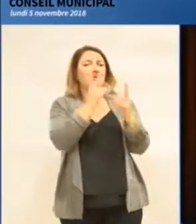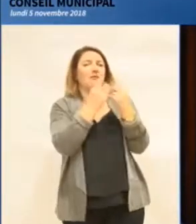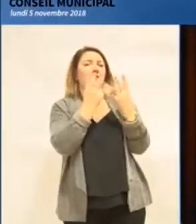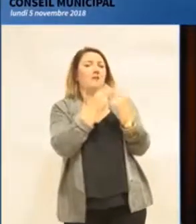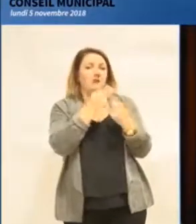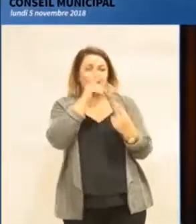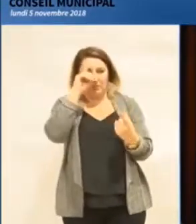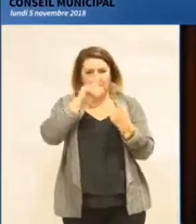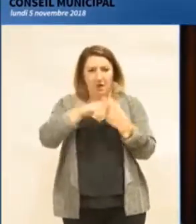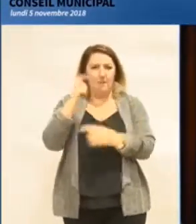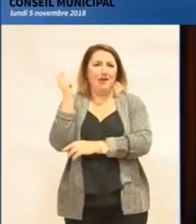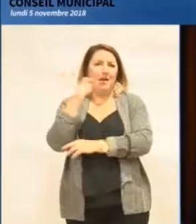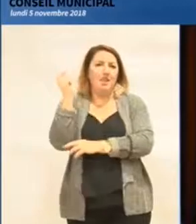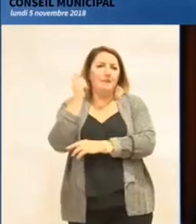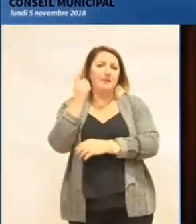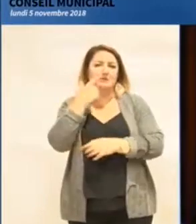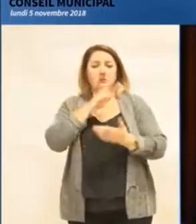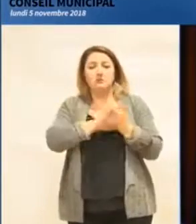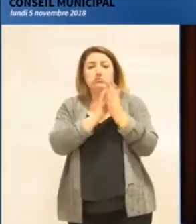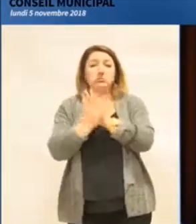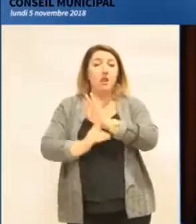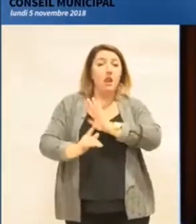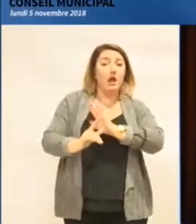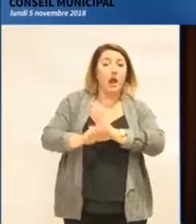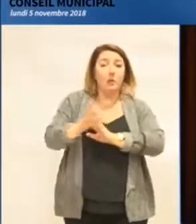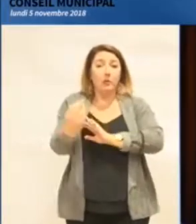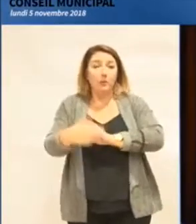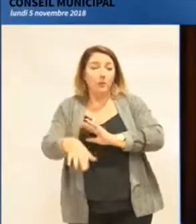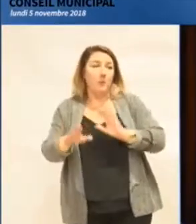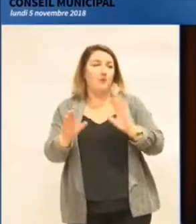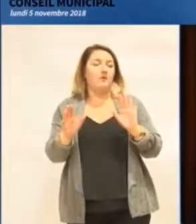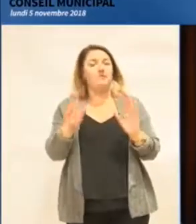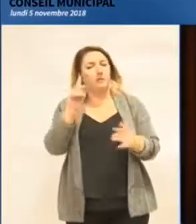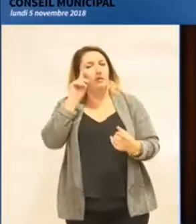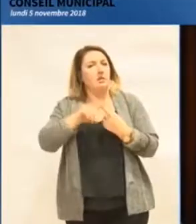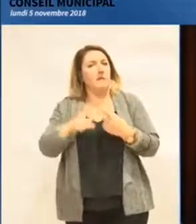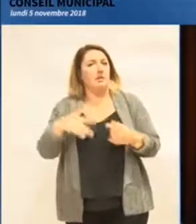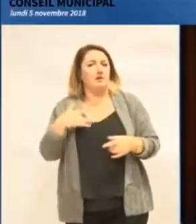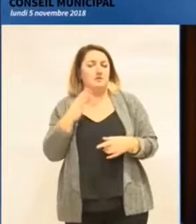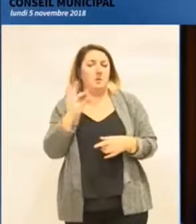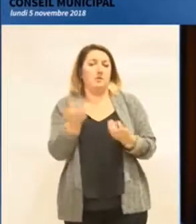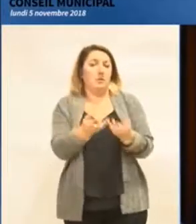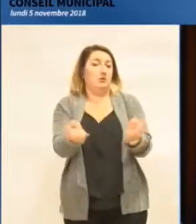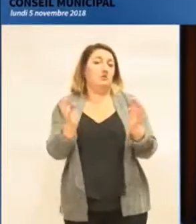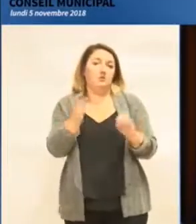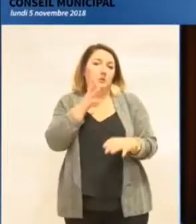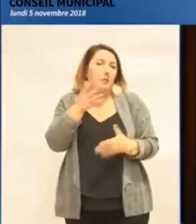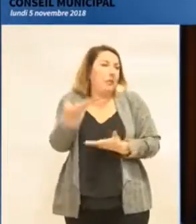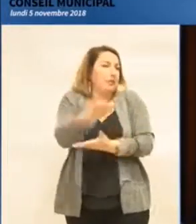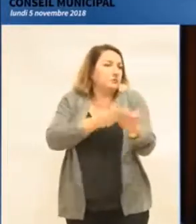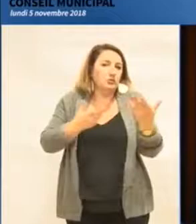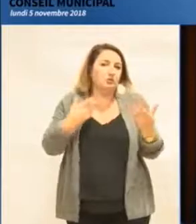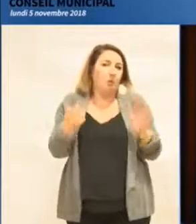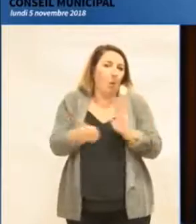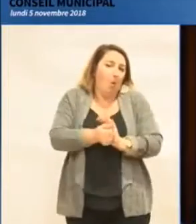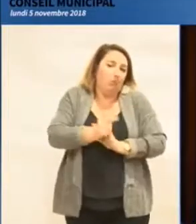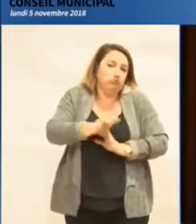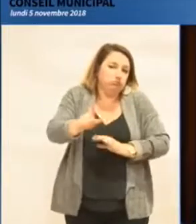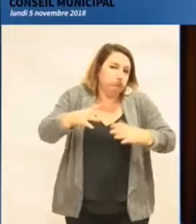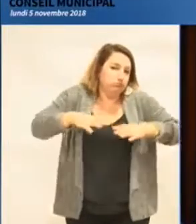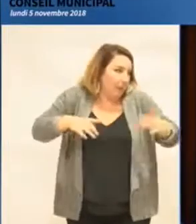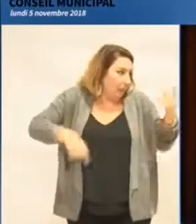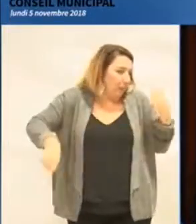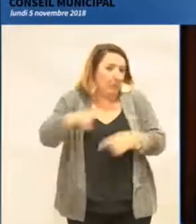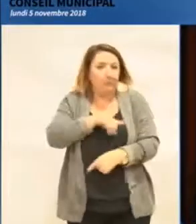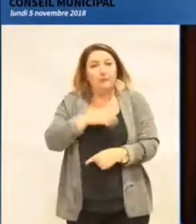trafic de cannabis. C'est une vraie question, mais ce n'est pas cette assemblée-là qui peut l'ouvrir seule. Mais sincèrement, je crois que Grenoble